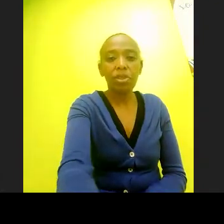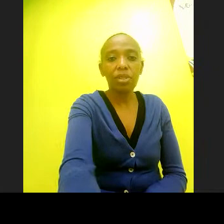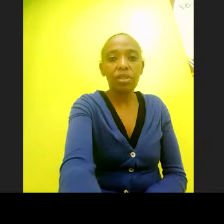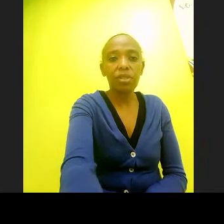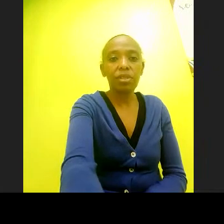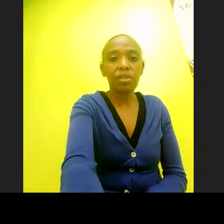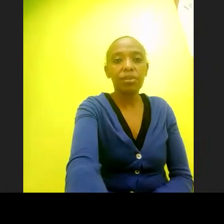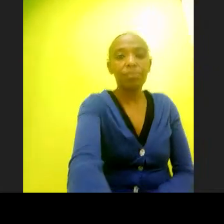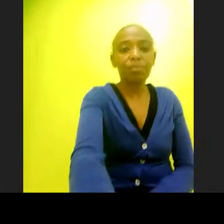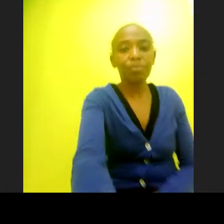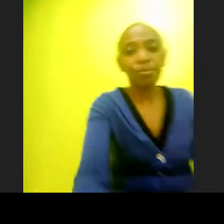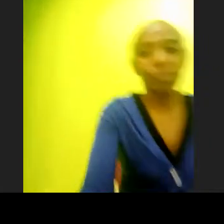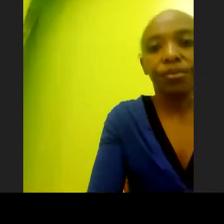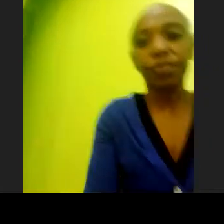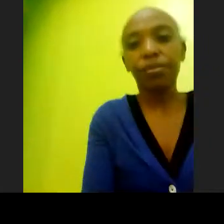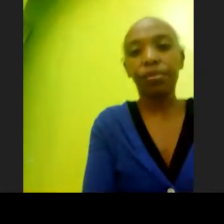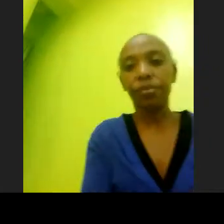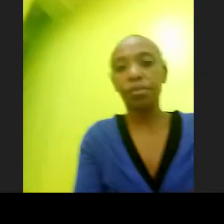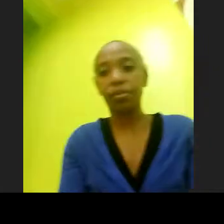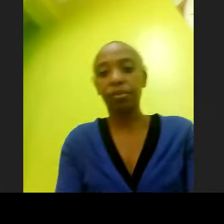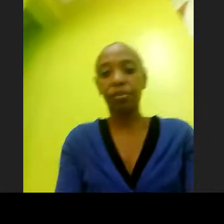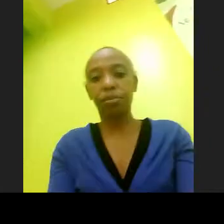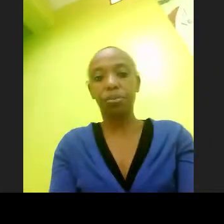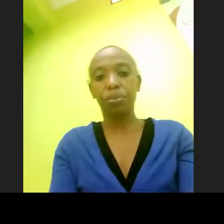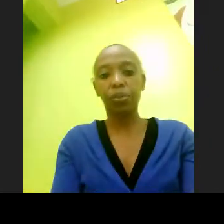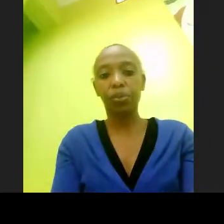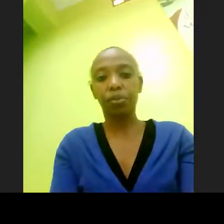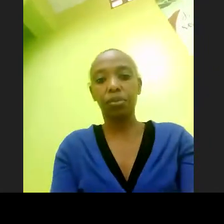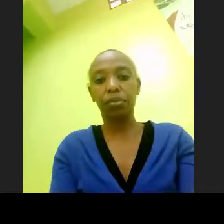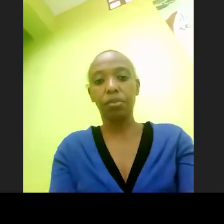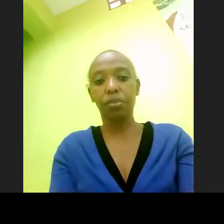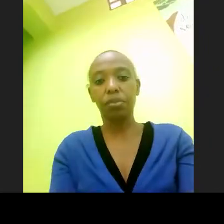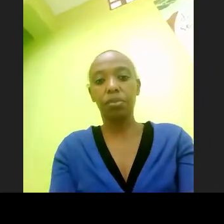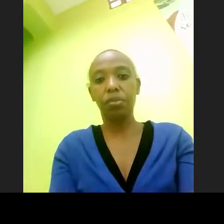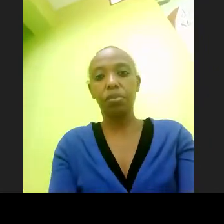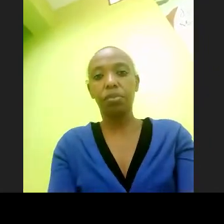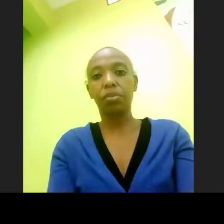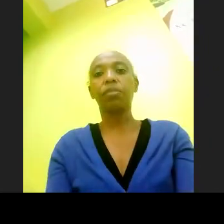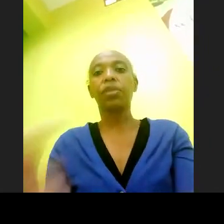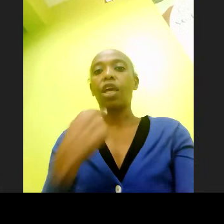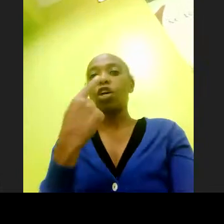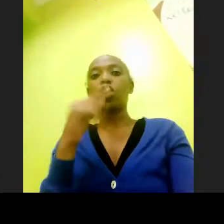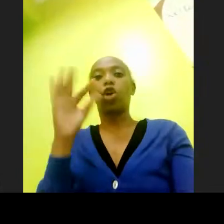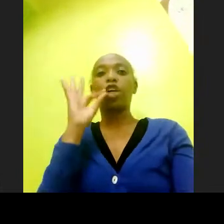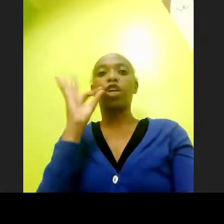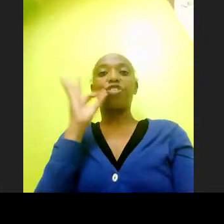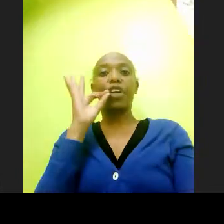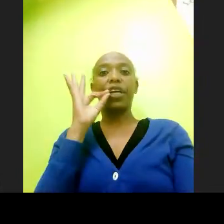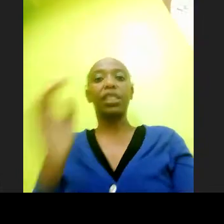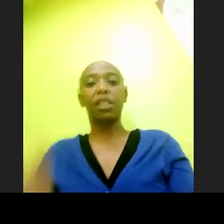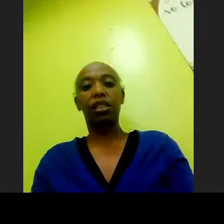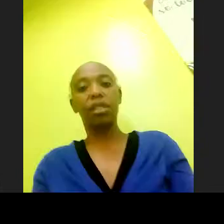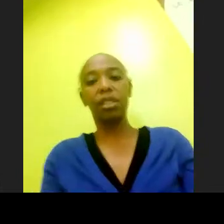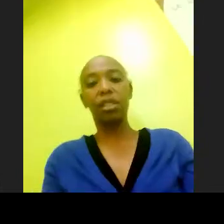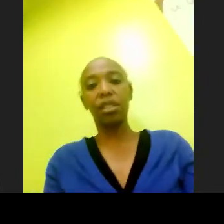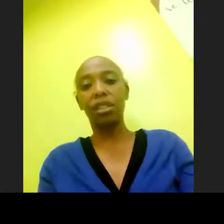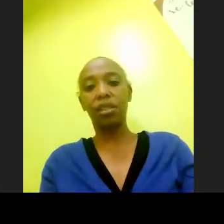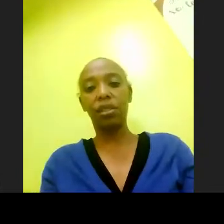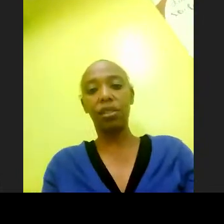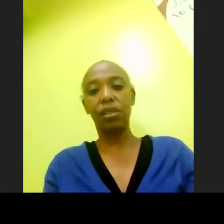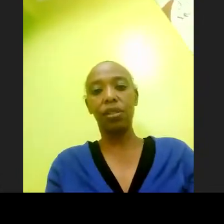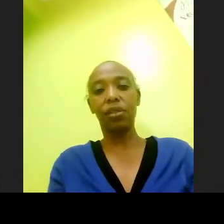pris connaissance de ce formidable travail qui a été fait par les différents partenaires,